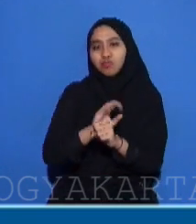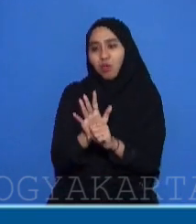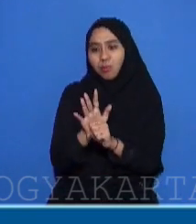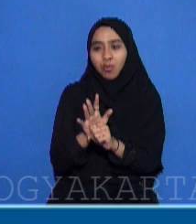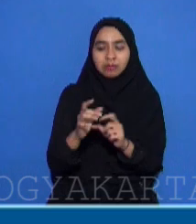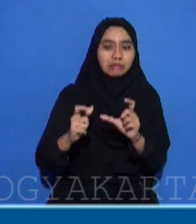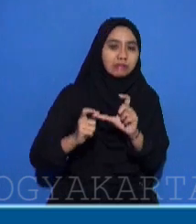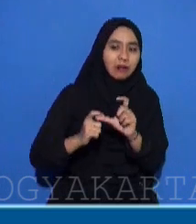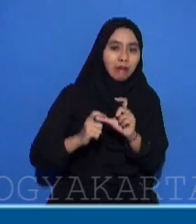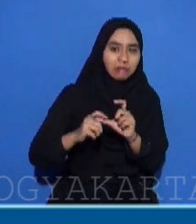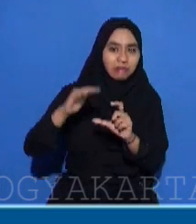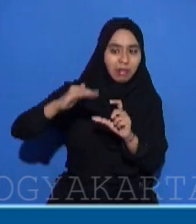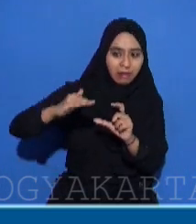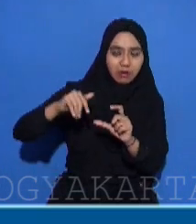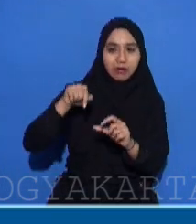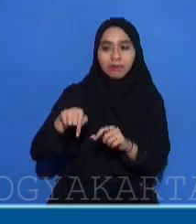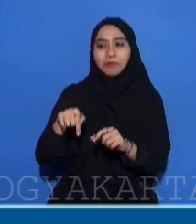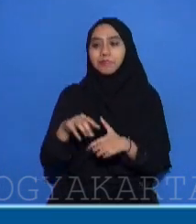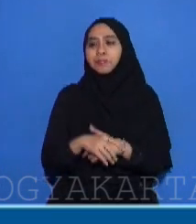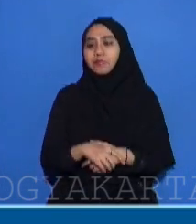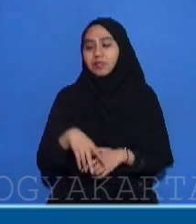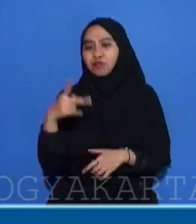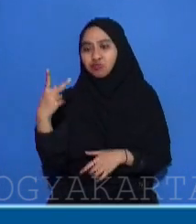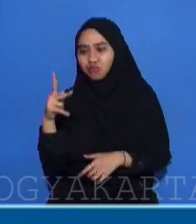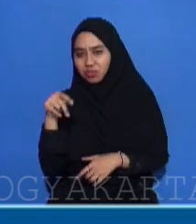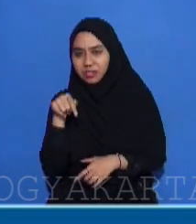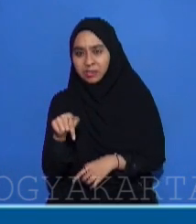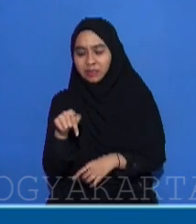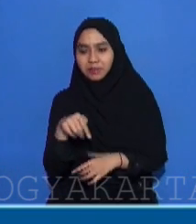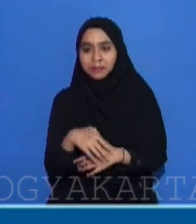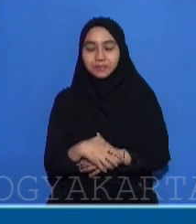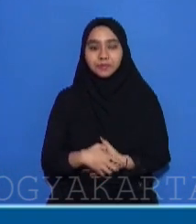Kulon Kidul. Terus kali